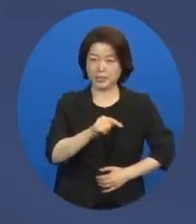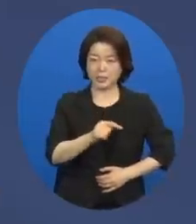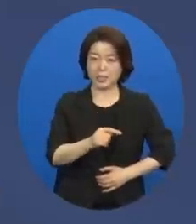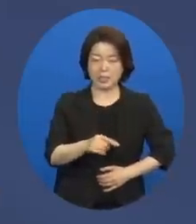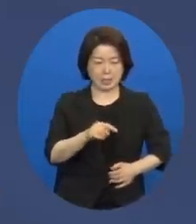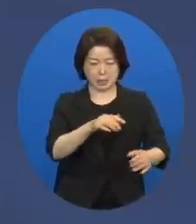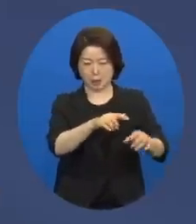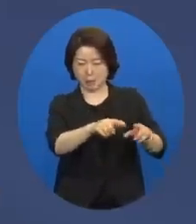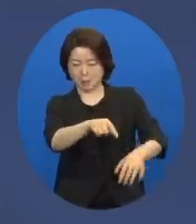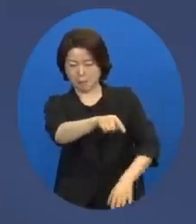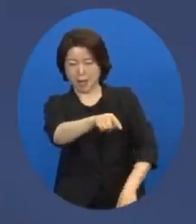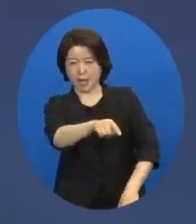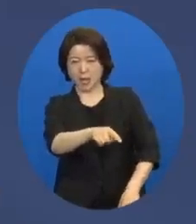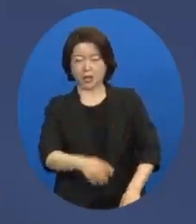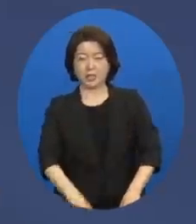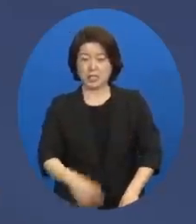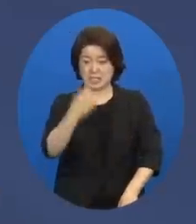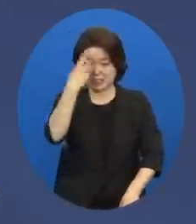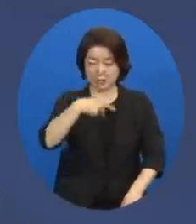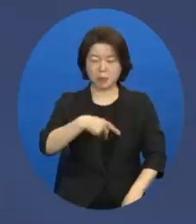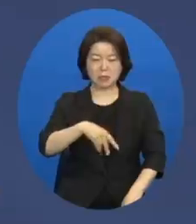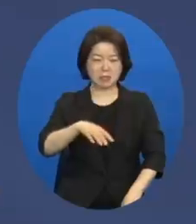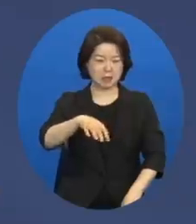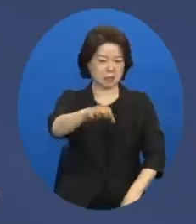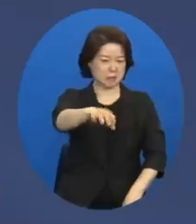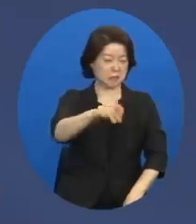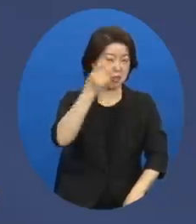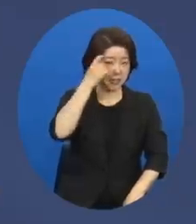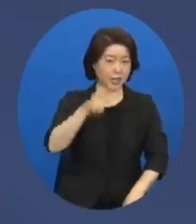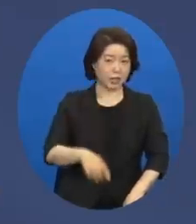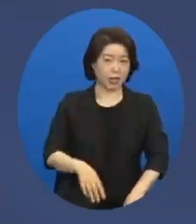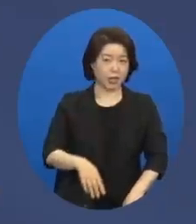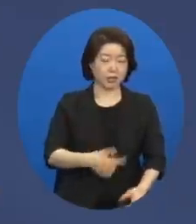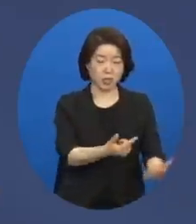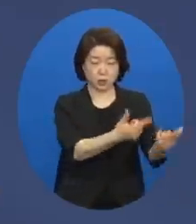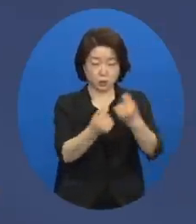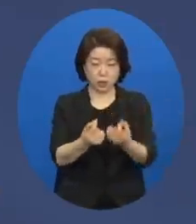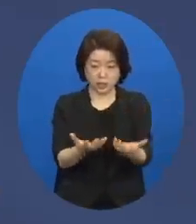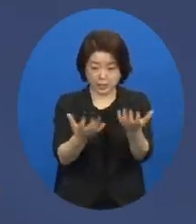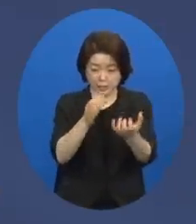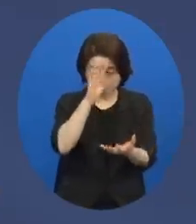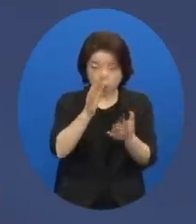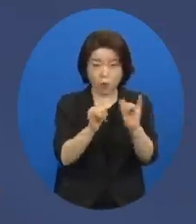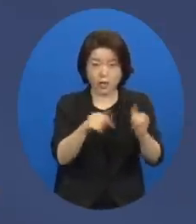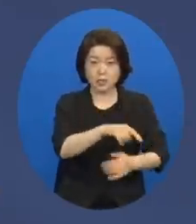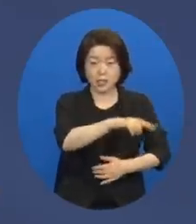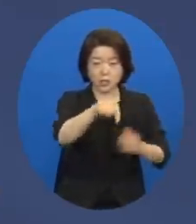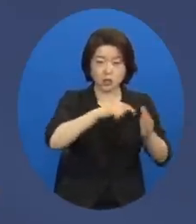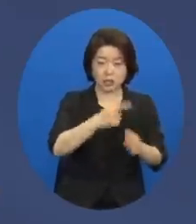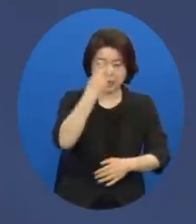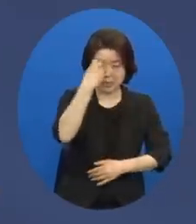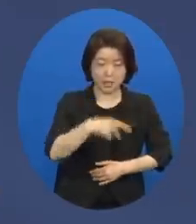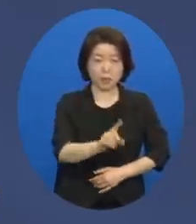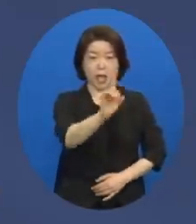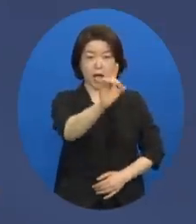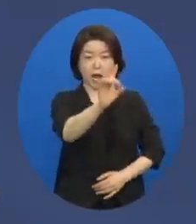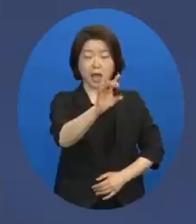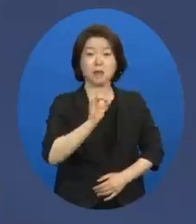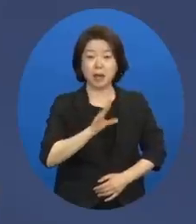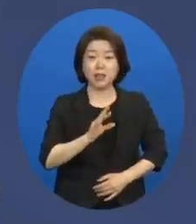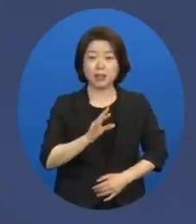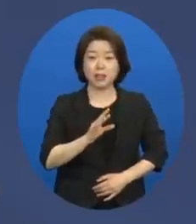선민의식은 사마리아인을 개처럼 취급해요. 근데 그 중에 같은 나병 환자인데 그 중에 사마리아인 한 사람만